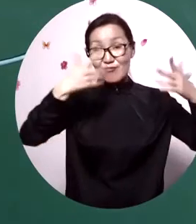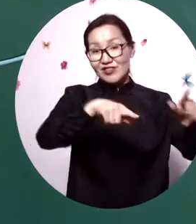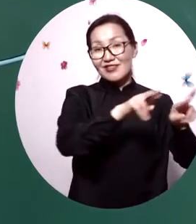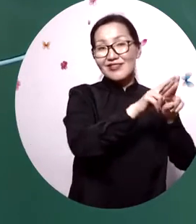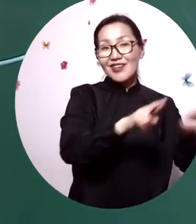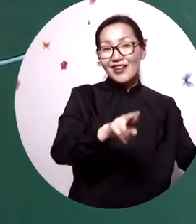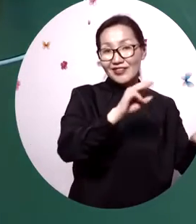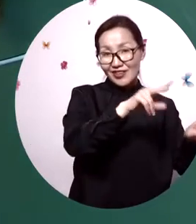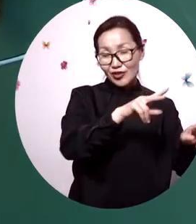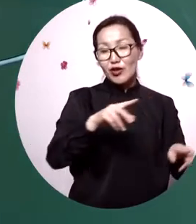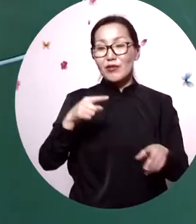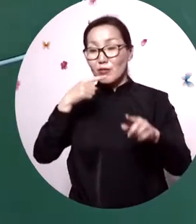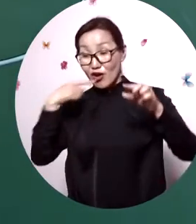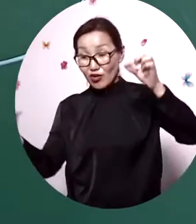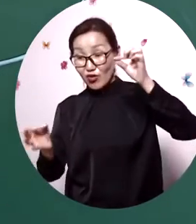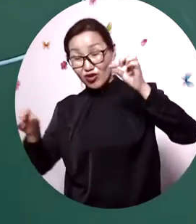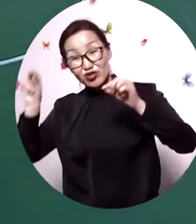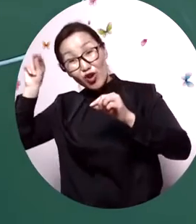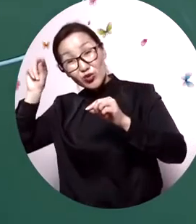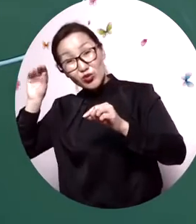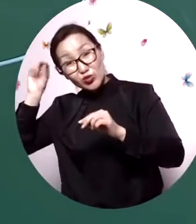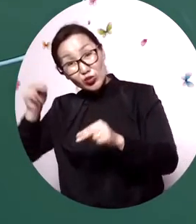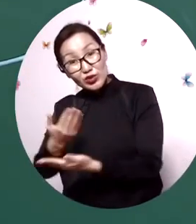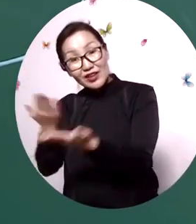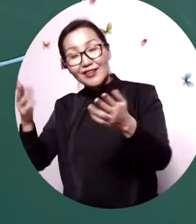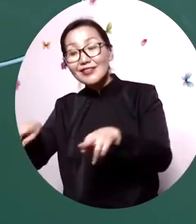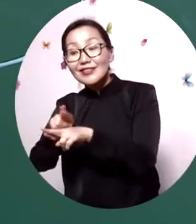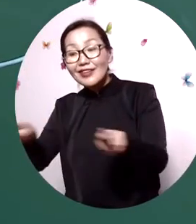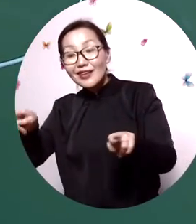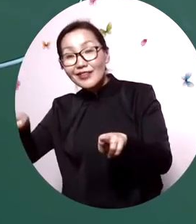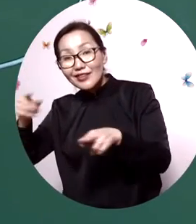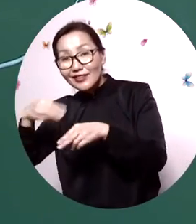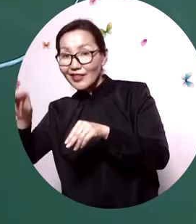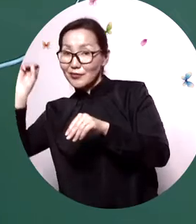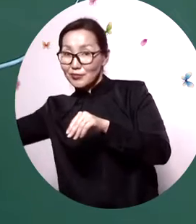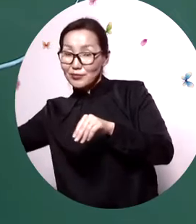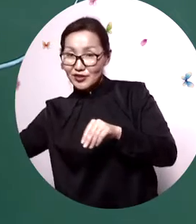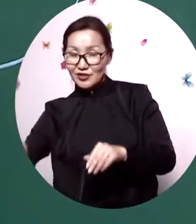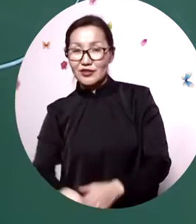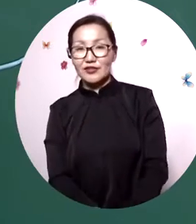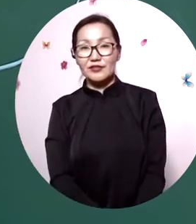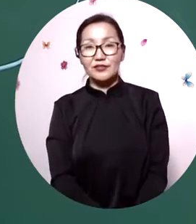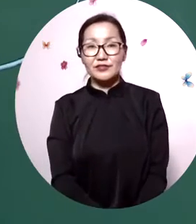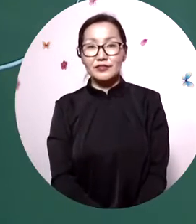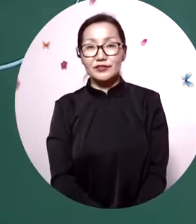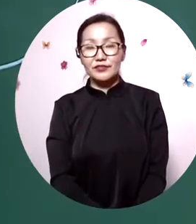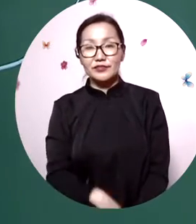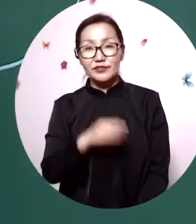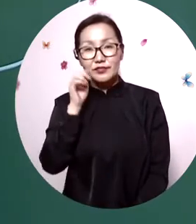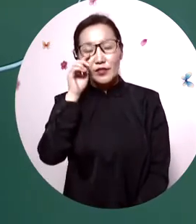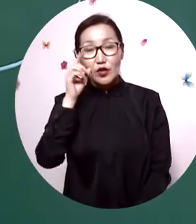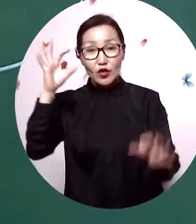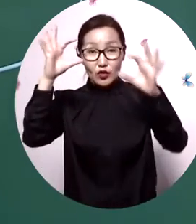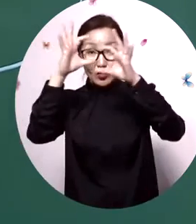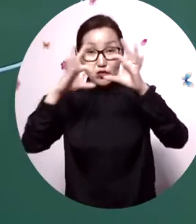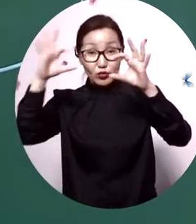ялгаатай талыг дараагийнх дээр морин уур хөгжмөө тоглож сурцгаа ихийн ялгаатай талыг бичин тийм үү? За энд юу бичдэг лээ? Хоёр